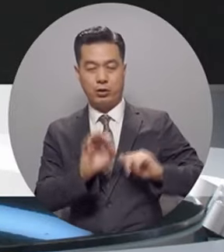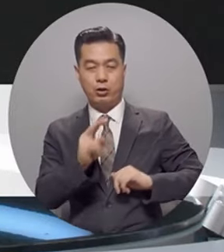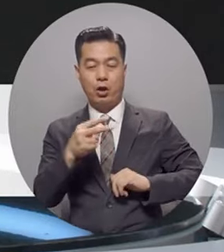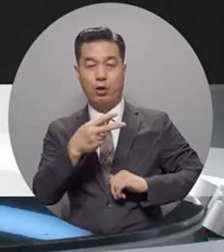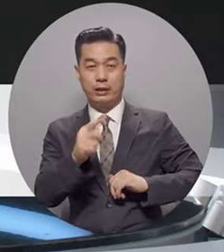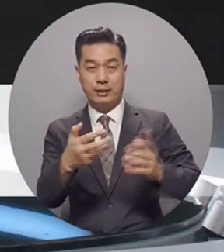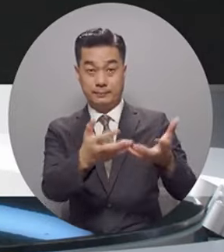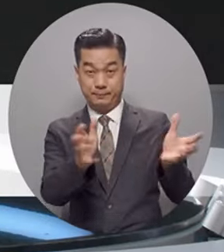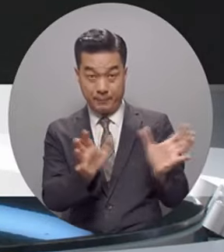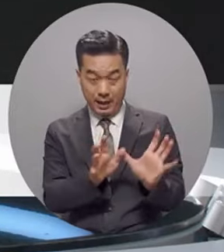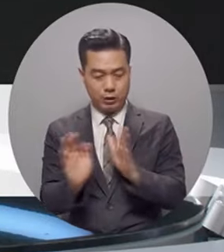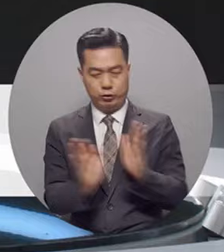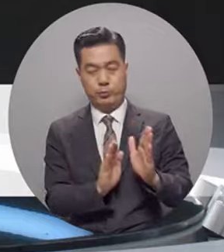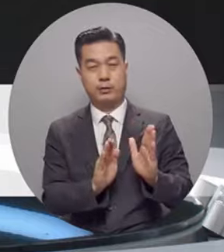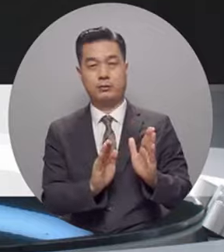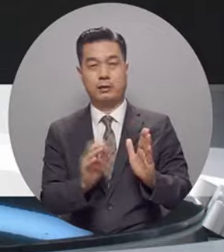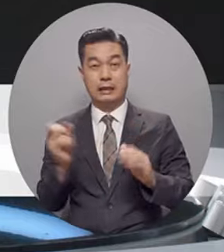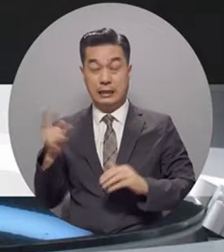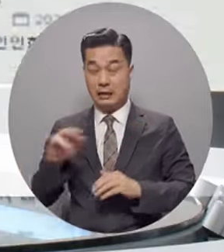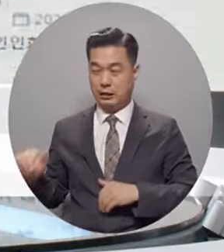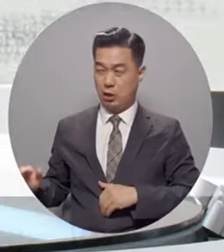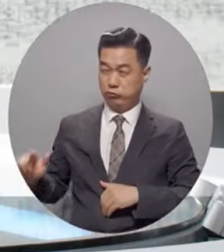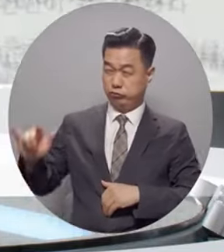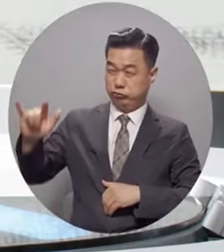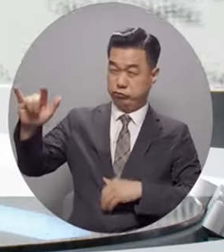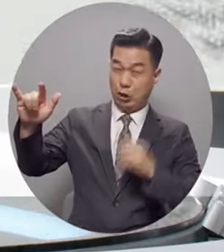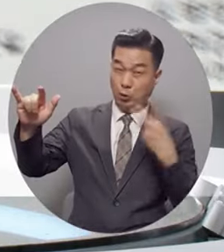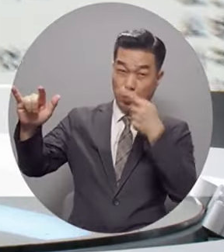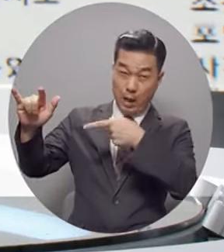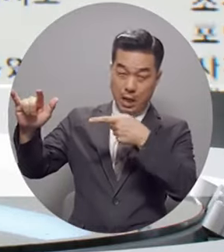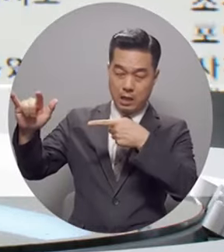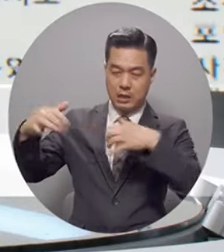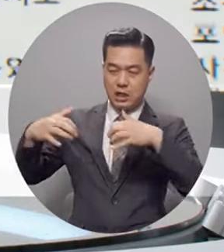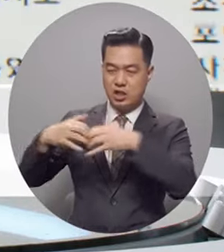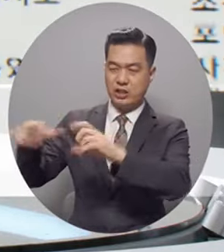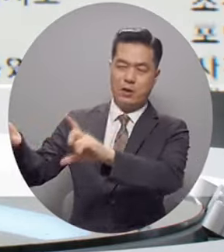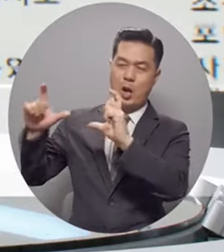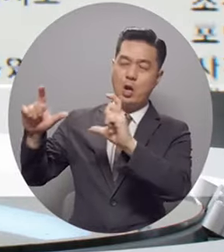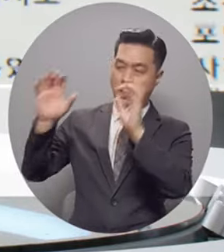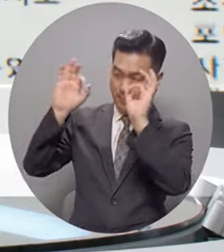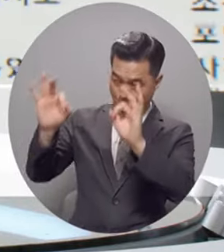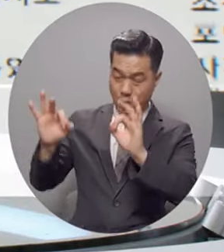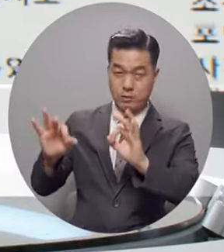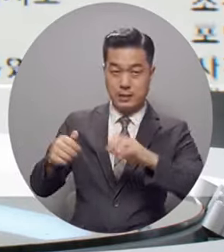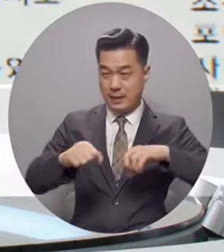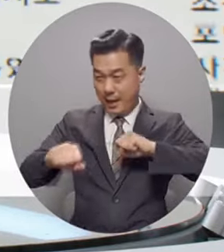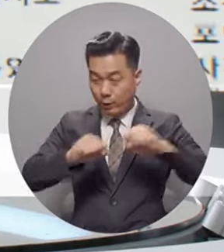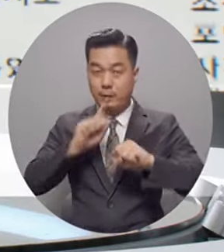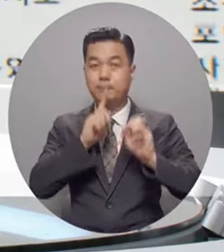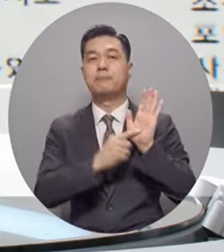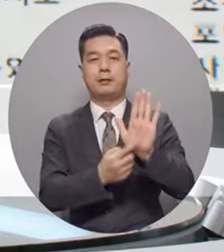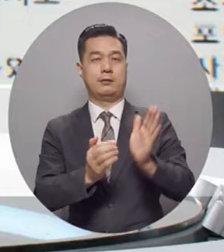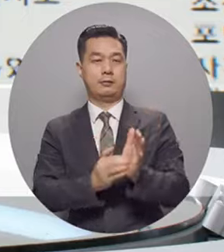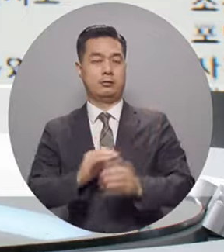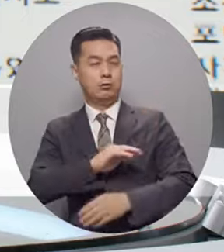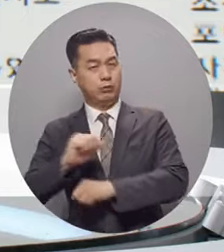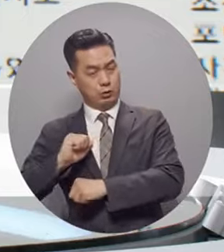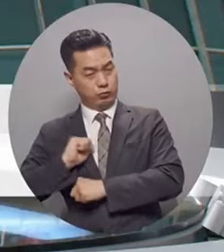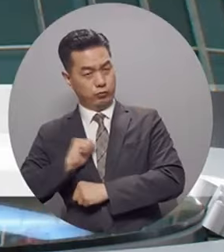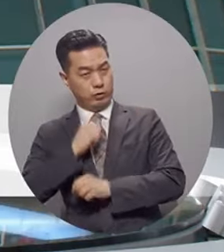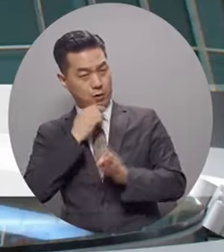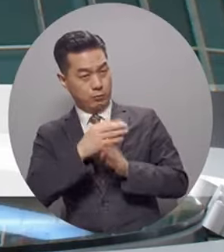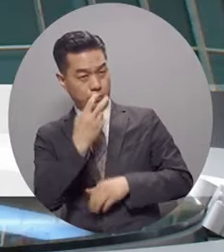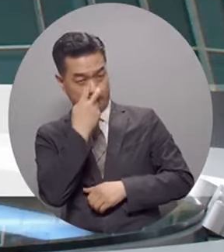무인기가 다시 출연하면 선전 폭으로 간주하고 행동에 나서겠다고 경고했습니다 우리군도 대북 감시와